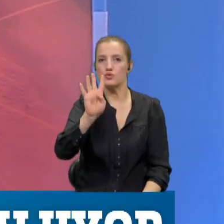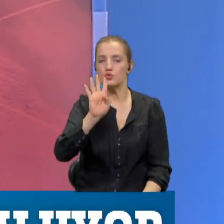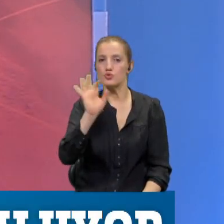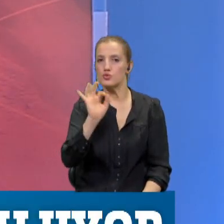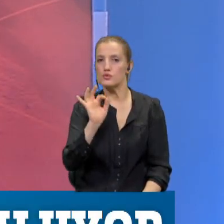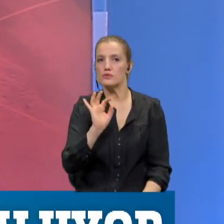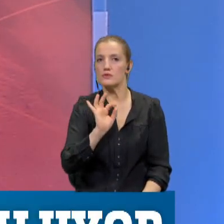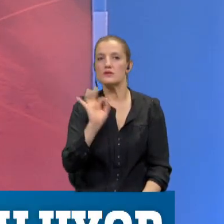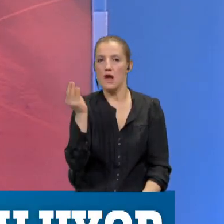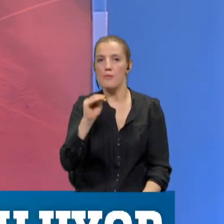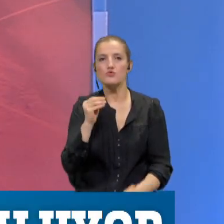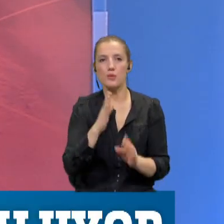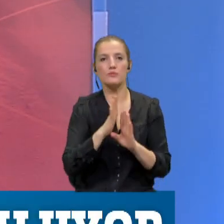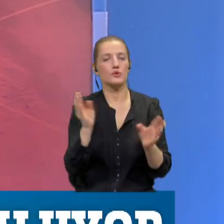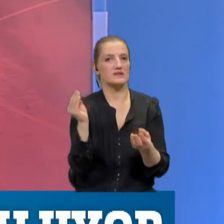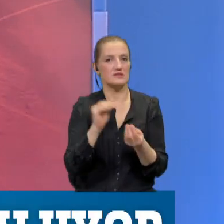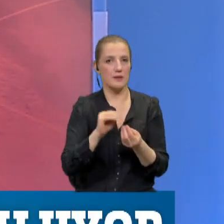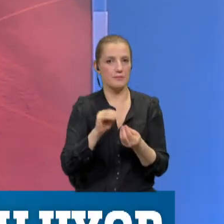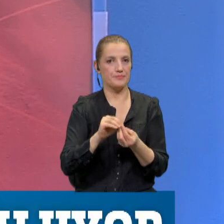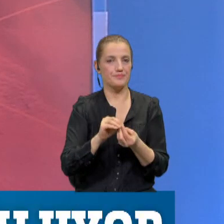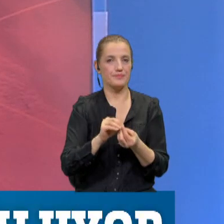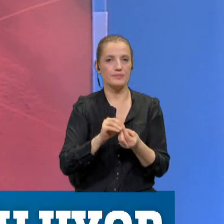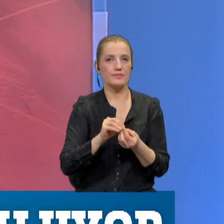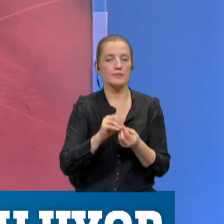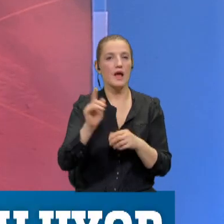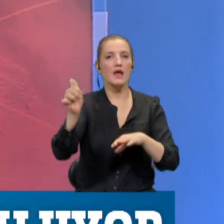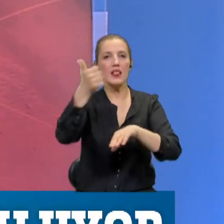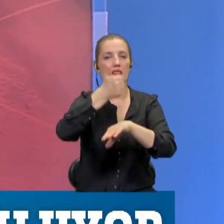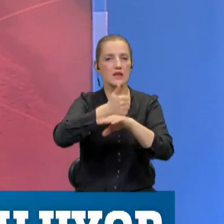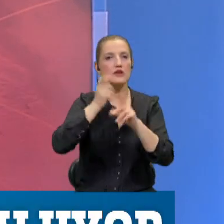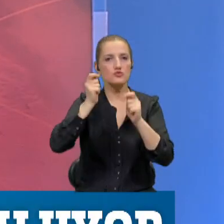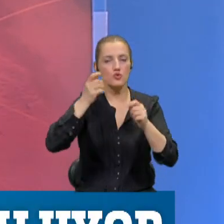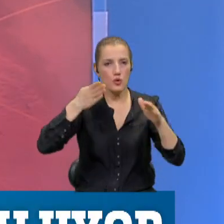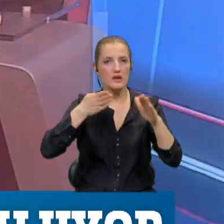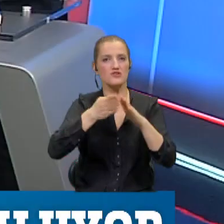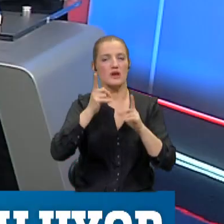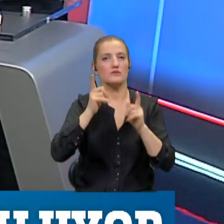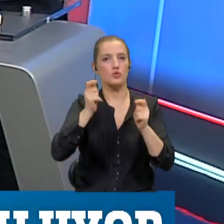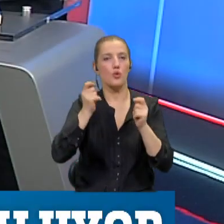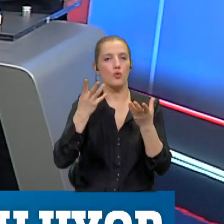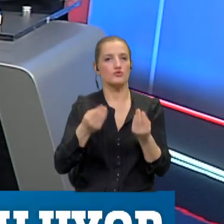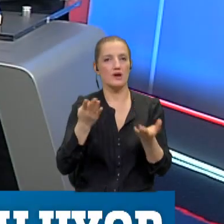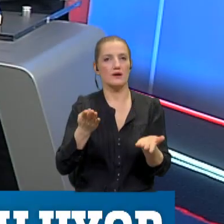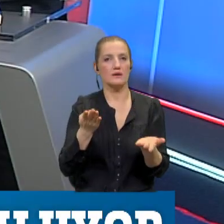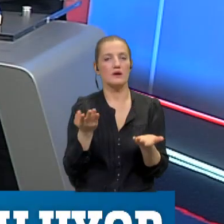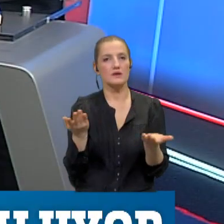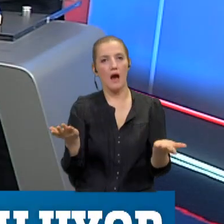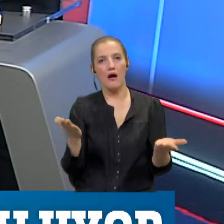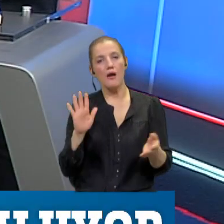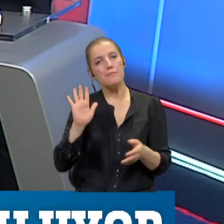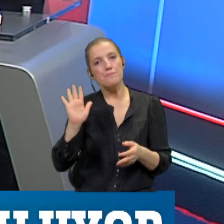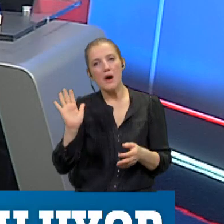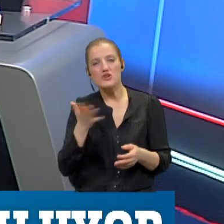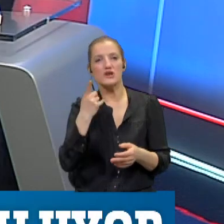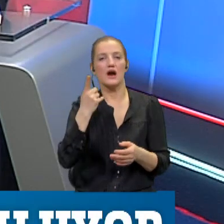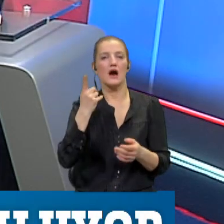zaman bir iktidarı bir ittifakı çok zora sokacak bir zaman değil mi var ya işte onlar başka